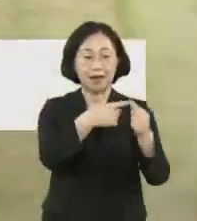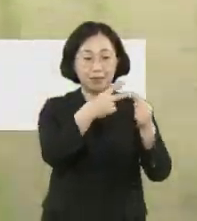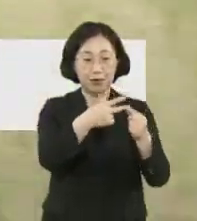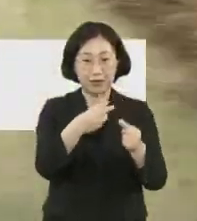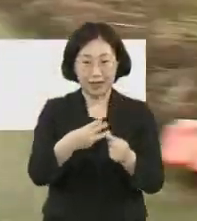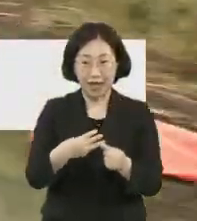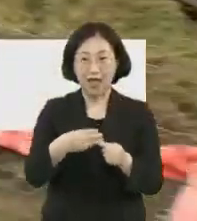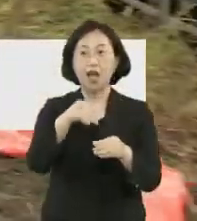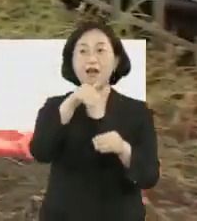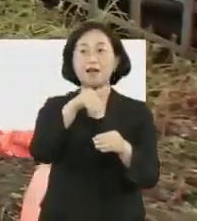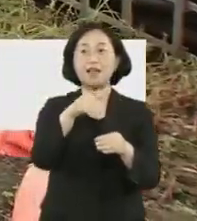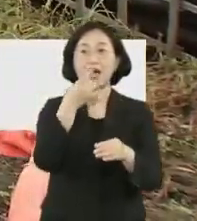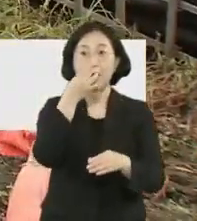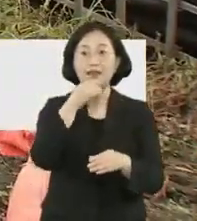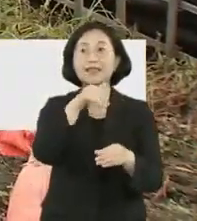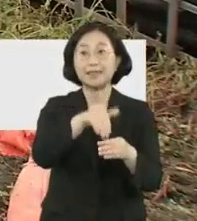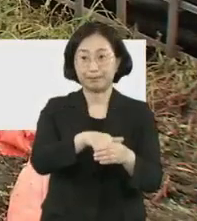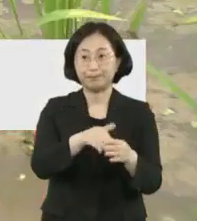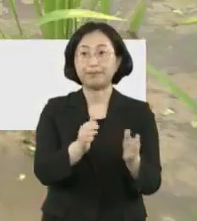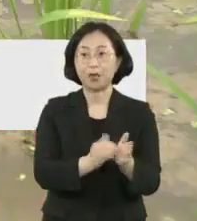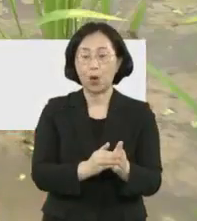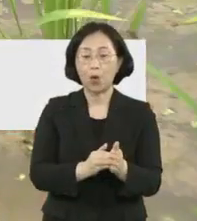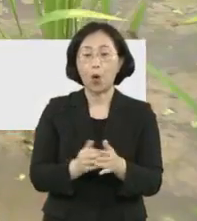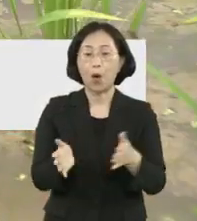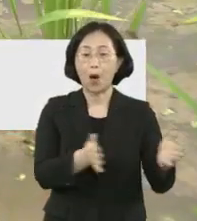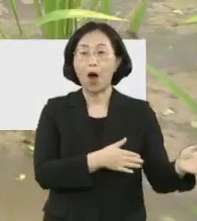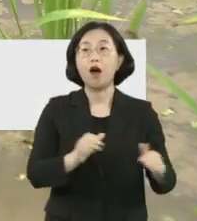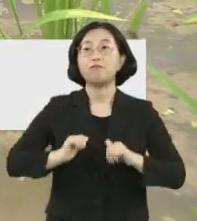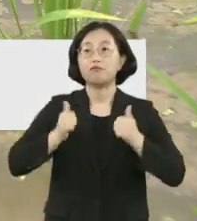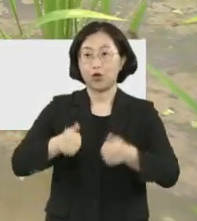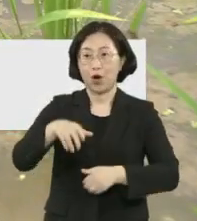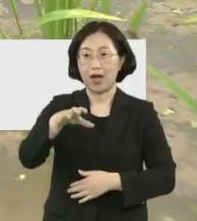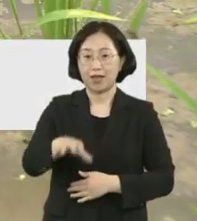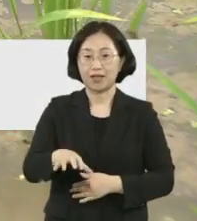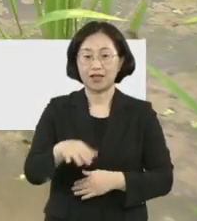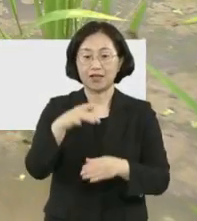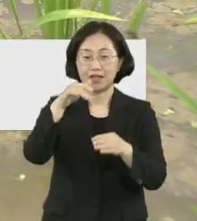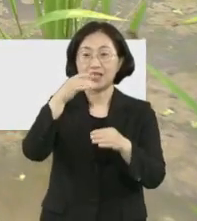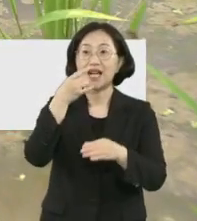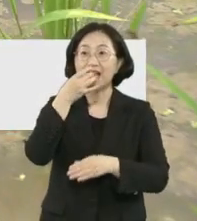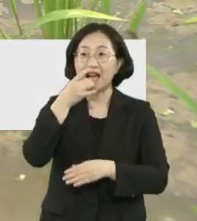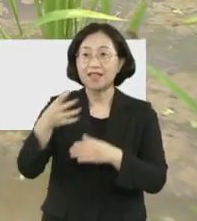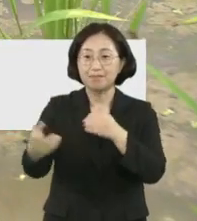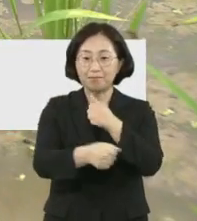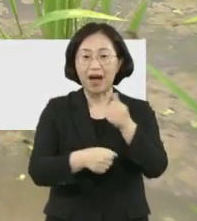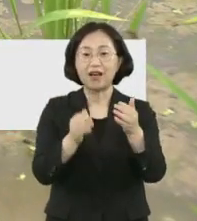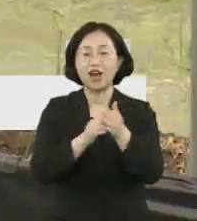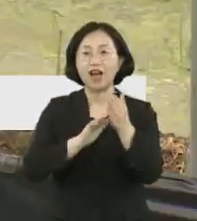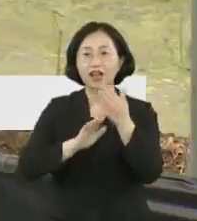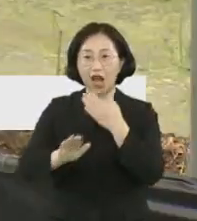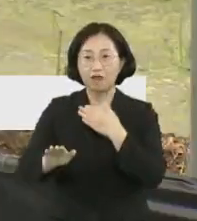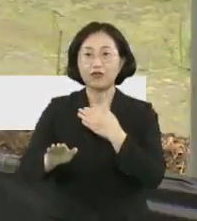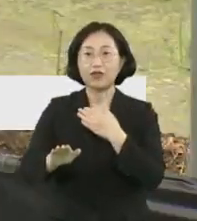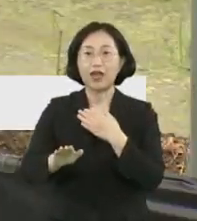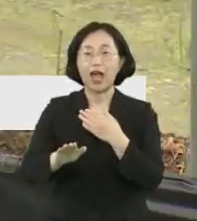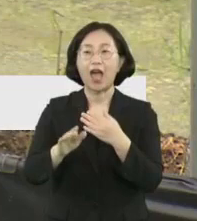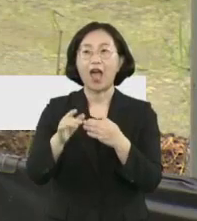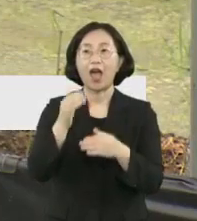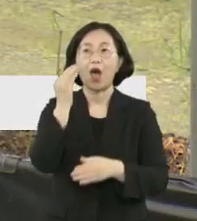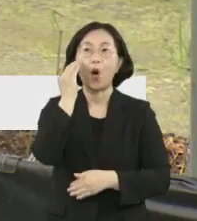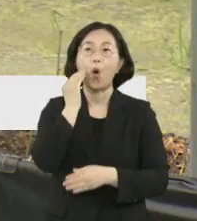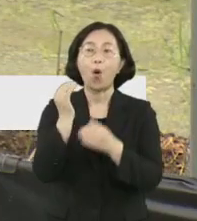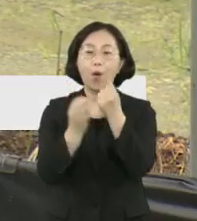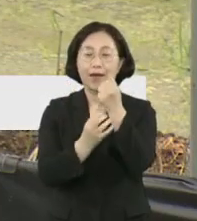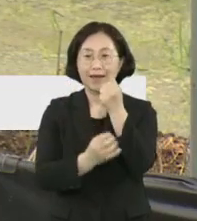번째 작물로 벼를 다시 이양을 했고 그 부여에서는 벼를 수확한 후에 오이를 재배하는 삼모작 체계를 지금